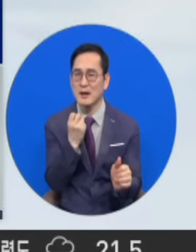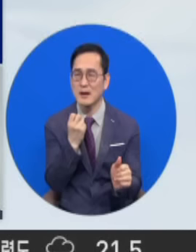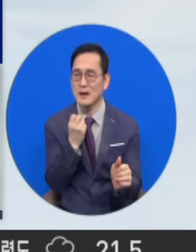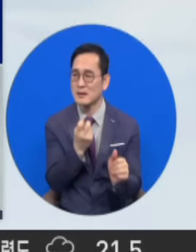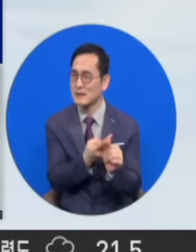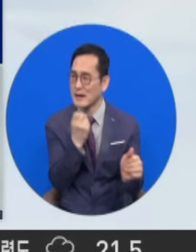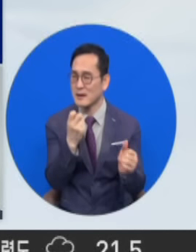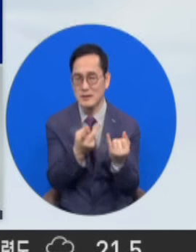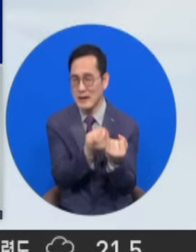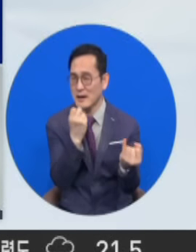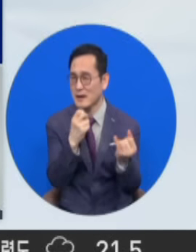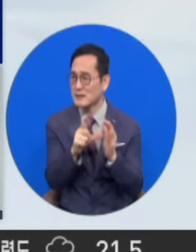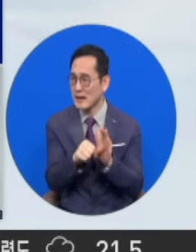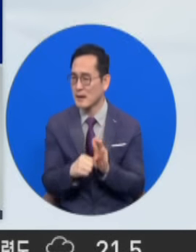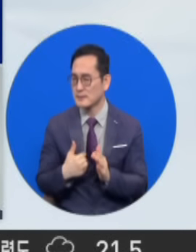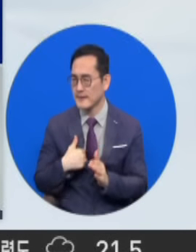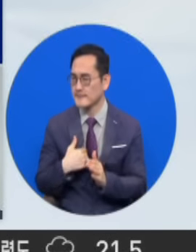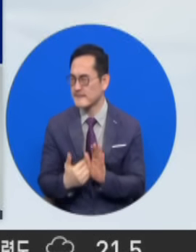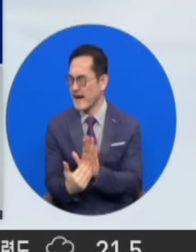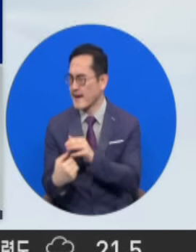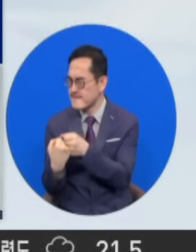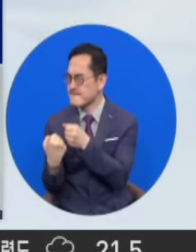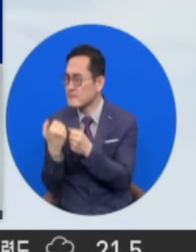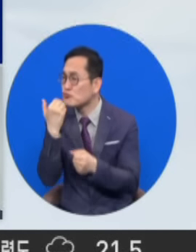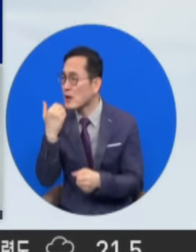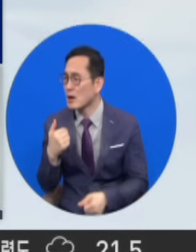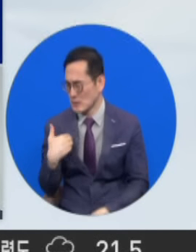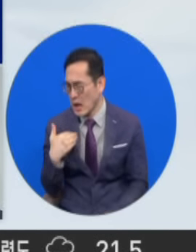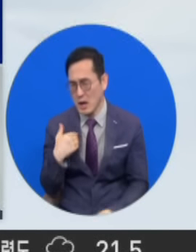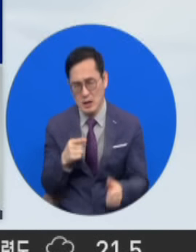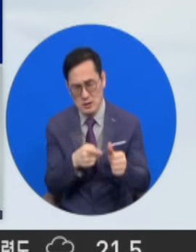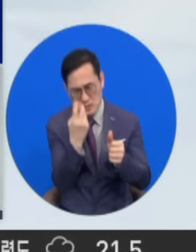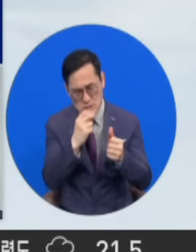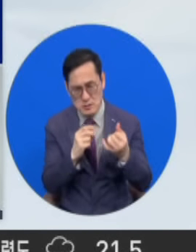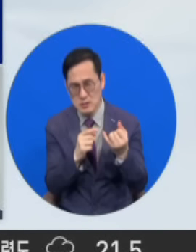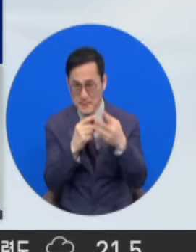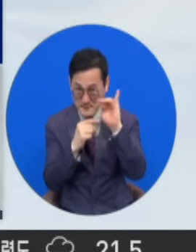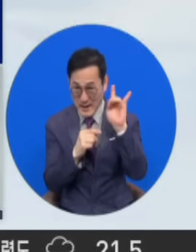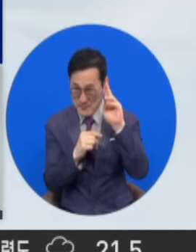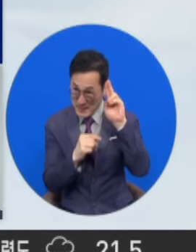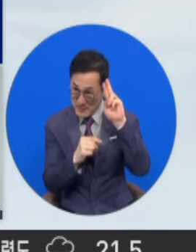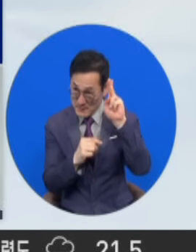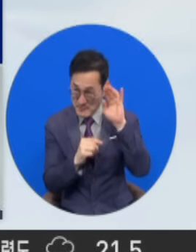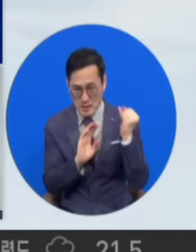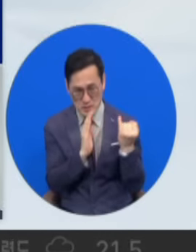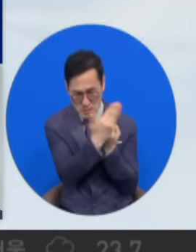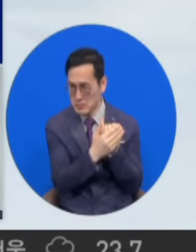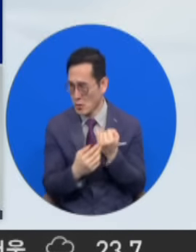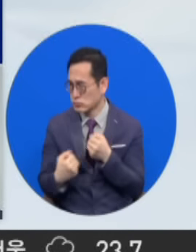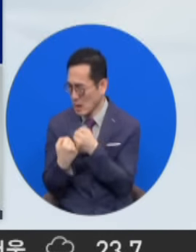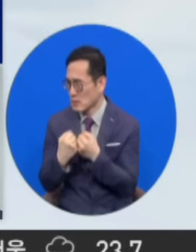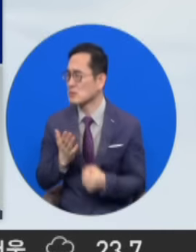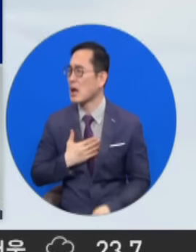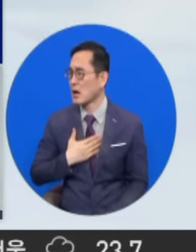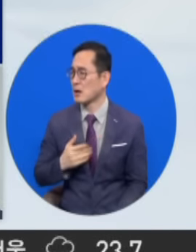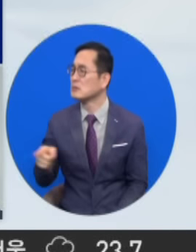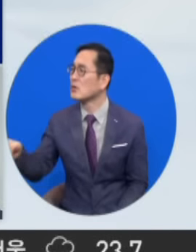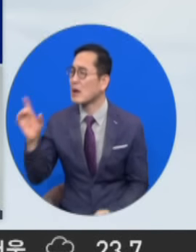답했습니다. 박근혜 전 대통령 탄핵 때 당신들은 뭐 했냐. 라는 반박이에요.